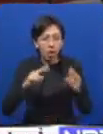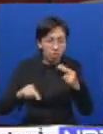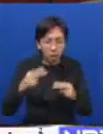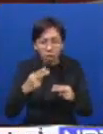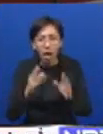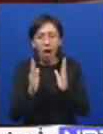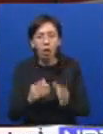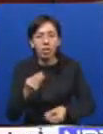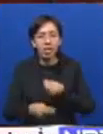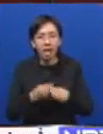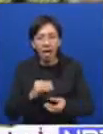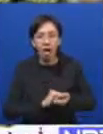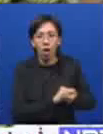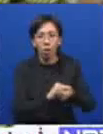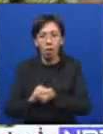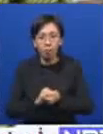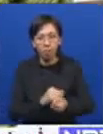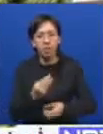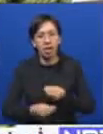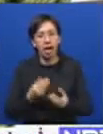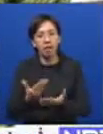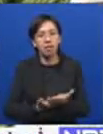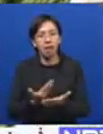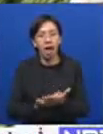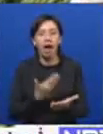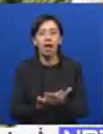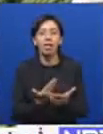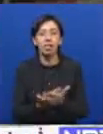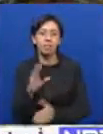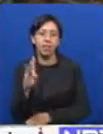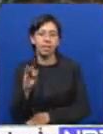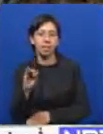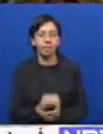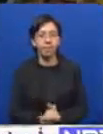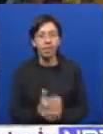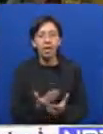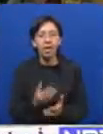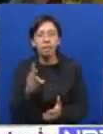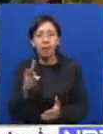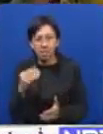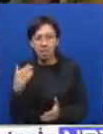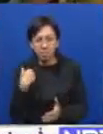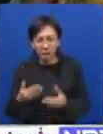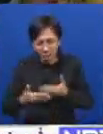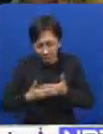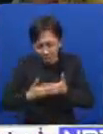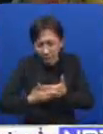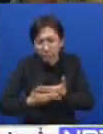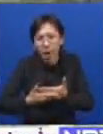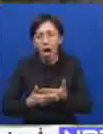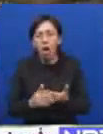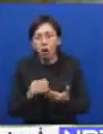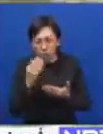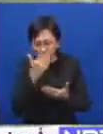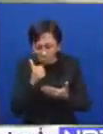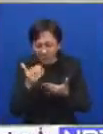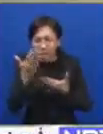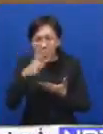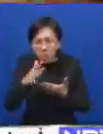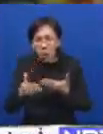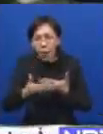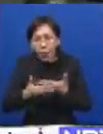ใหญ่ให้ความร่วมมือขายตามราคาที่กำหนดขณะที่ด้านผู้ค้าเองก็เรียกร้องรัฐบาลเร่งสร้างความชัดเจนในการออกเลขท้าย